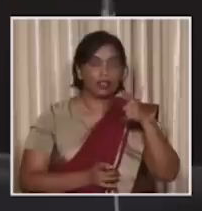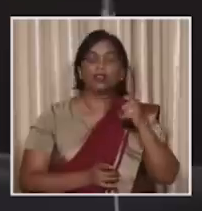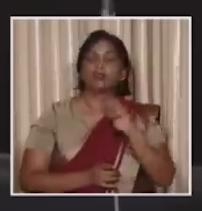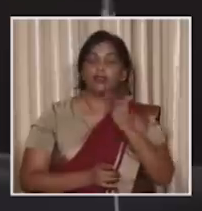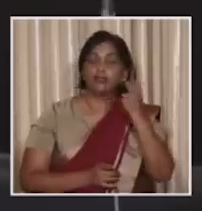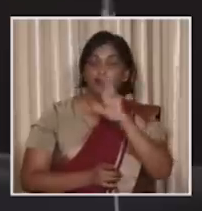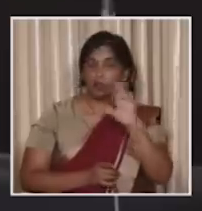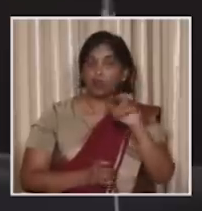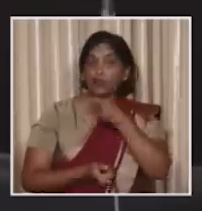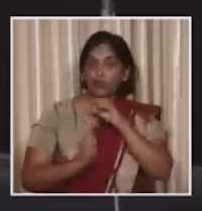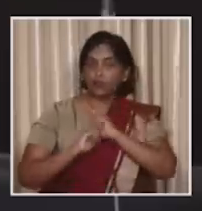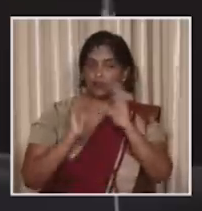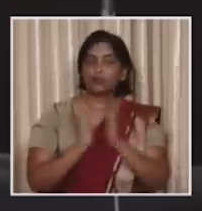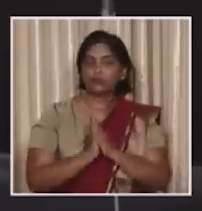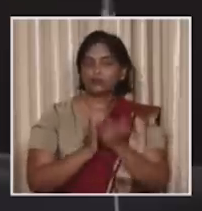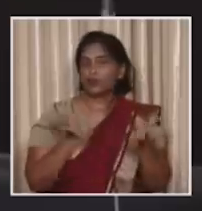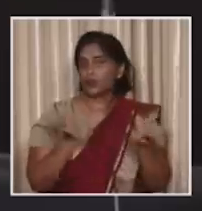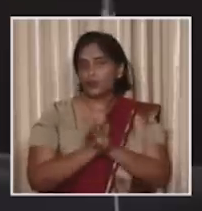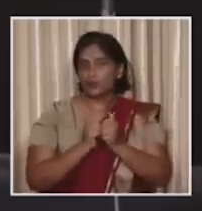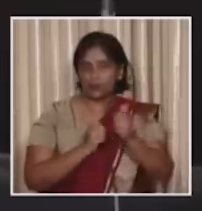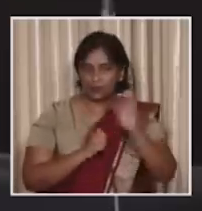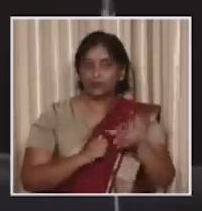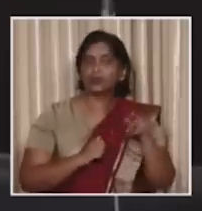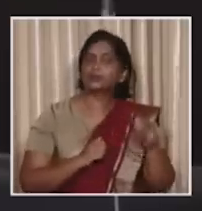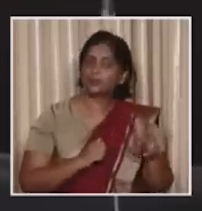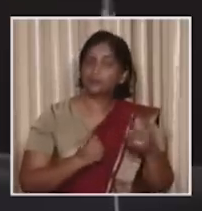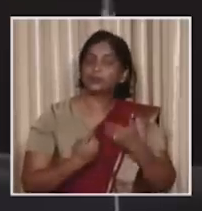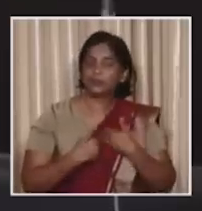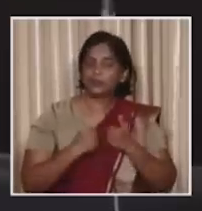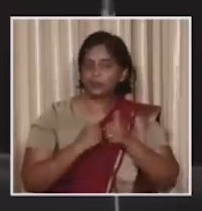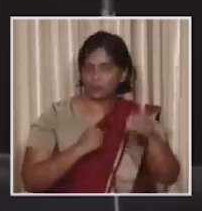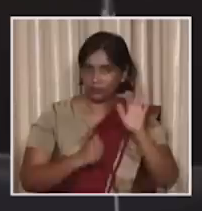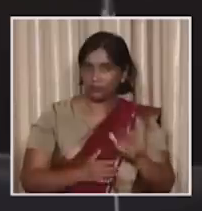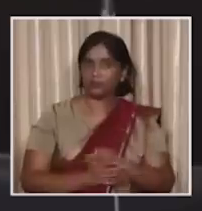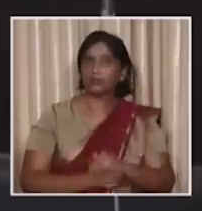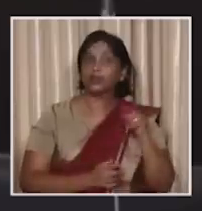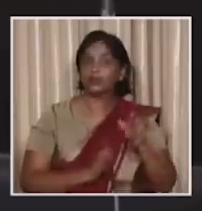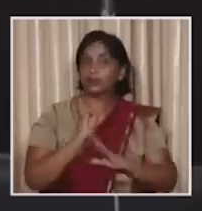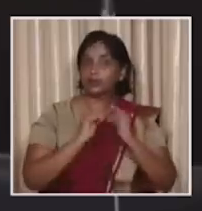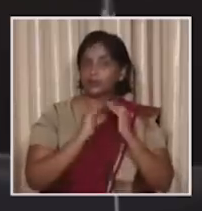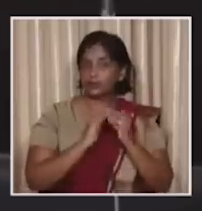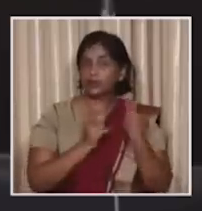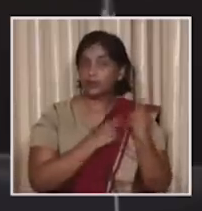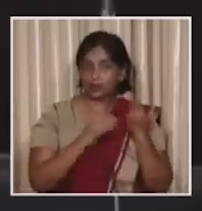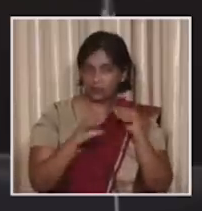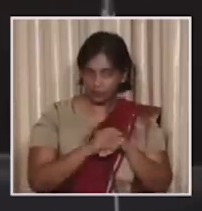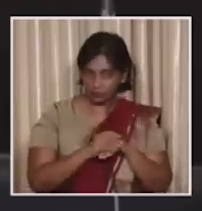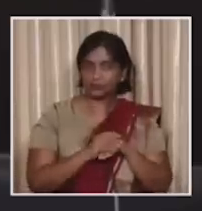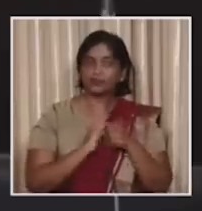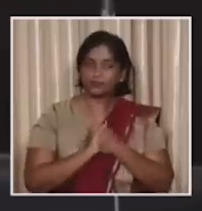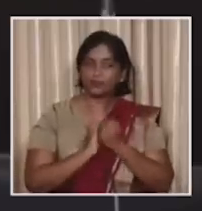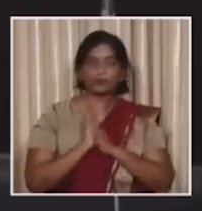470/2019 යන නඩු කටයුතු සම්බන්ධයකට පත් කර ගැනීම සඳහා මම කටයුතු කළා. මේ අමාත්‍යංශය බාර ගන්නකොට